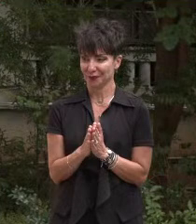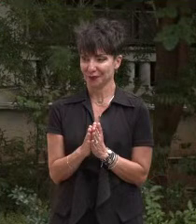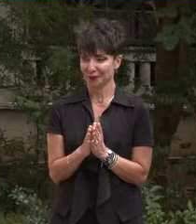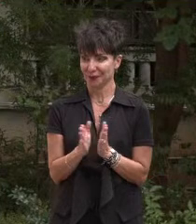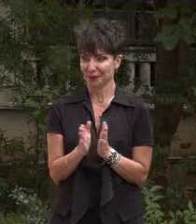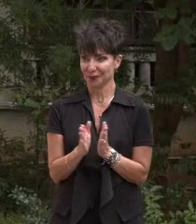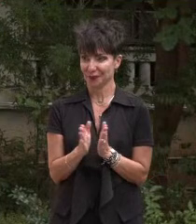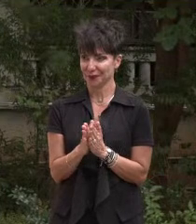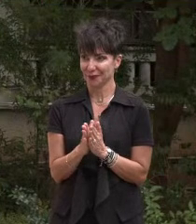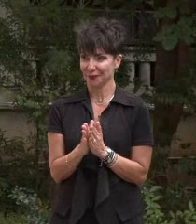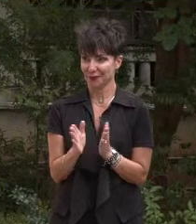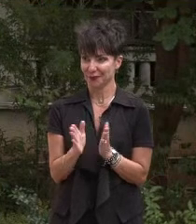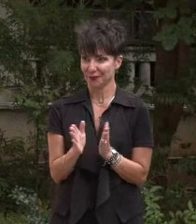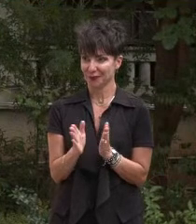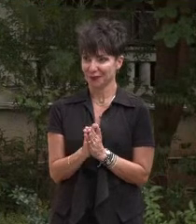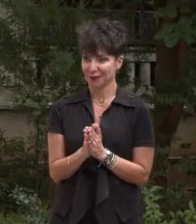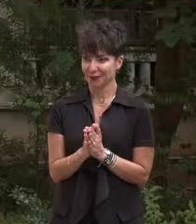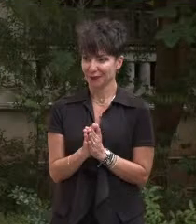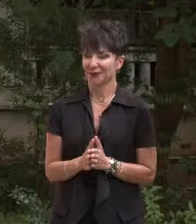Αντών.